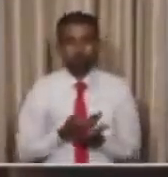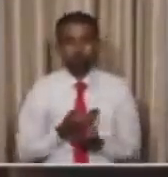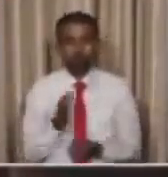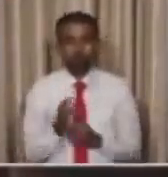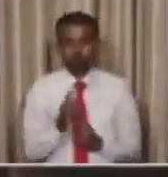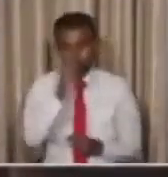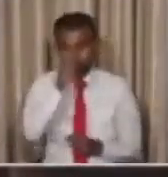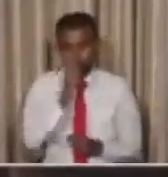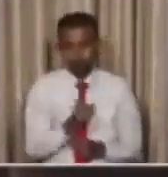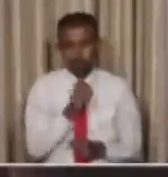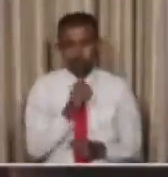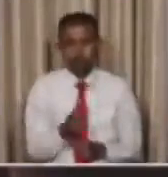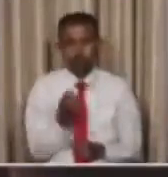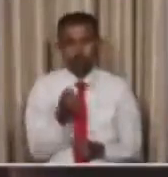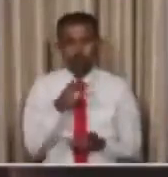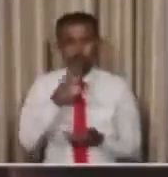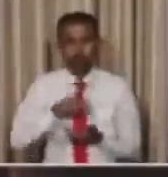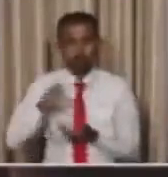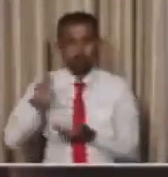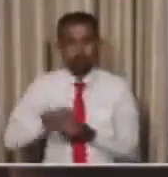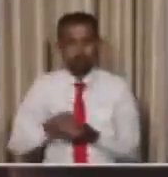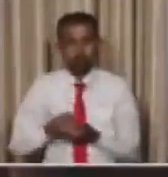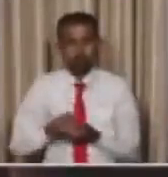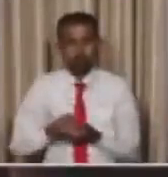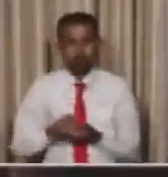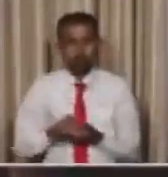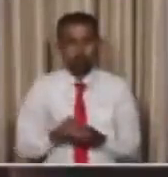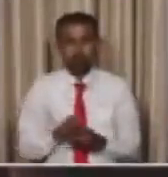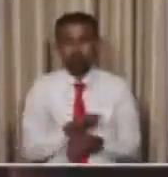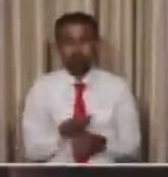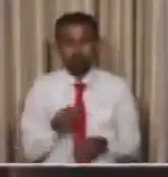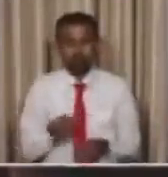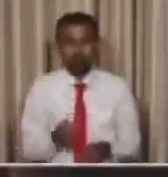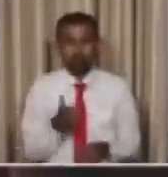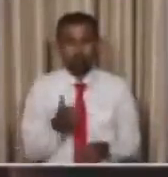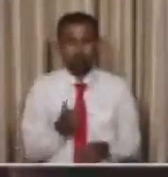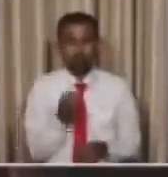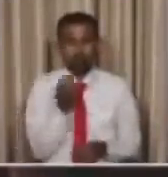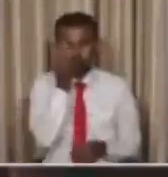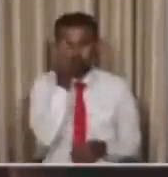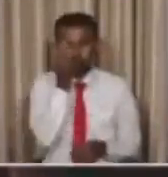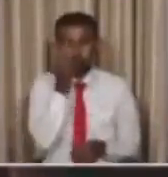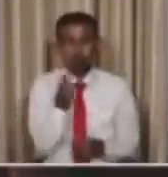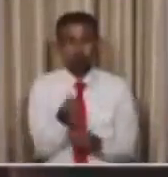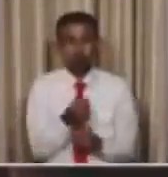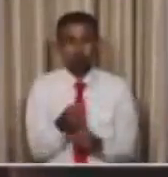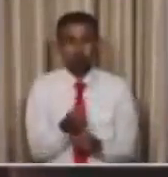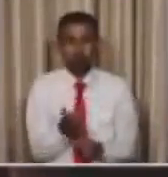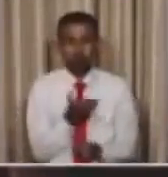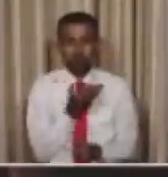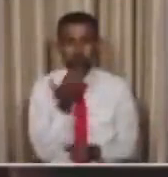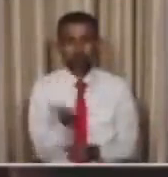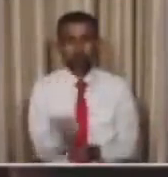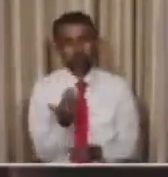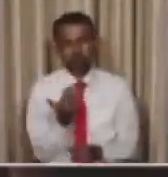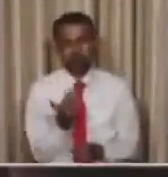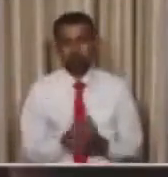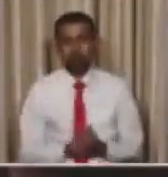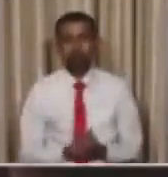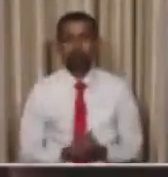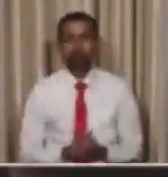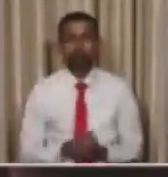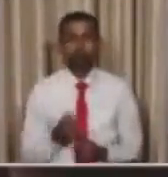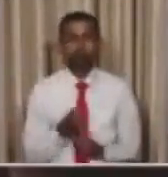ජනාධිපතිතුමාට කියනවා මුදල් එකතු කිරීමට වඩා අද වැදගත් වෙලා තිබෙනවා ඊශ්‍රායලයට බලපෑමක් කරන්න පුළුවන් දේවල් කරන්න.